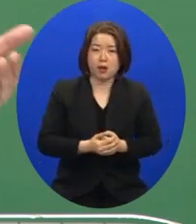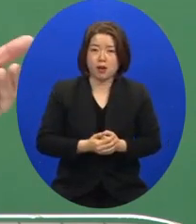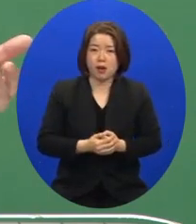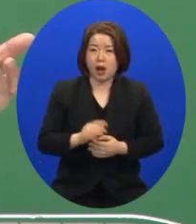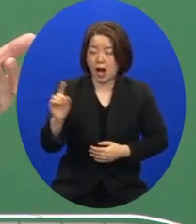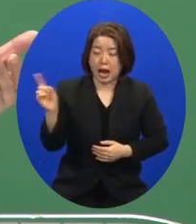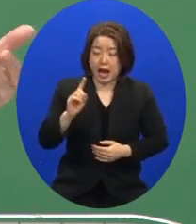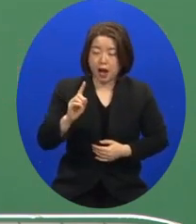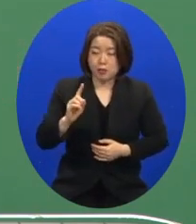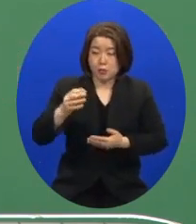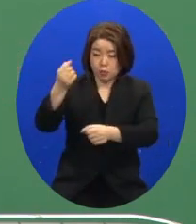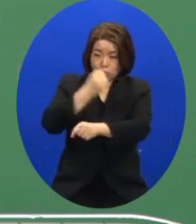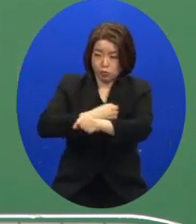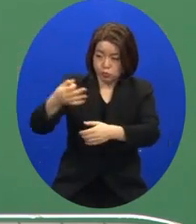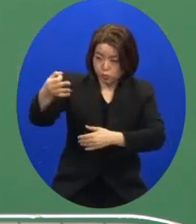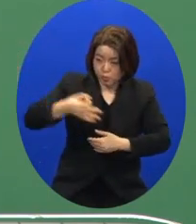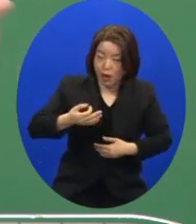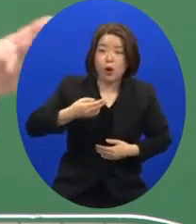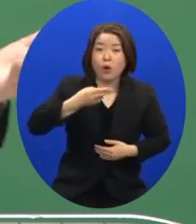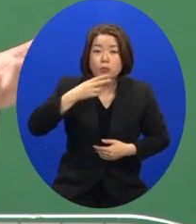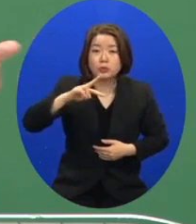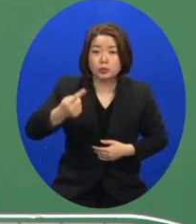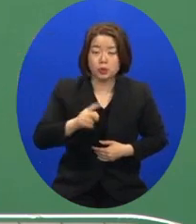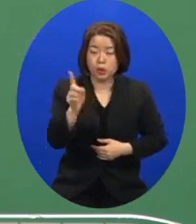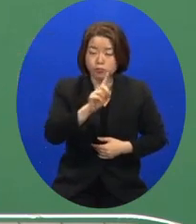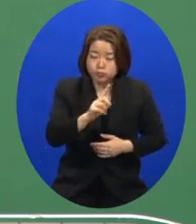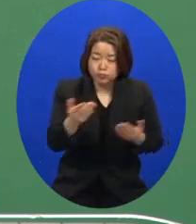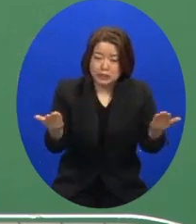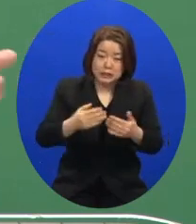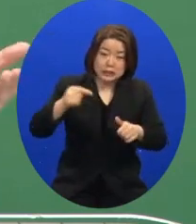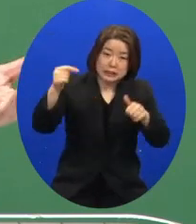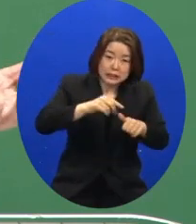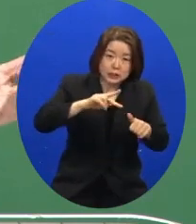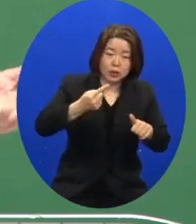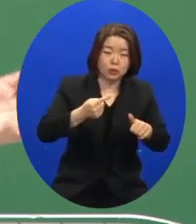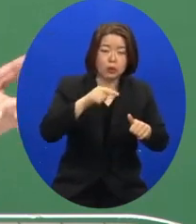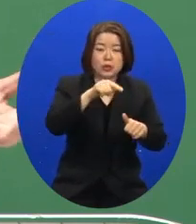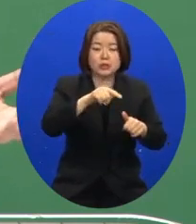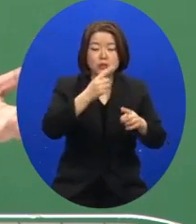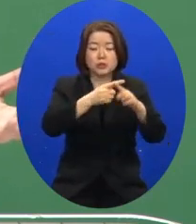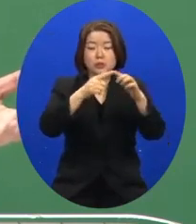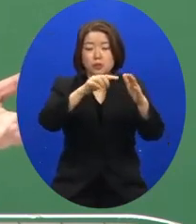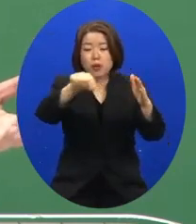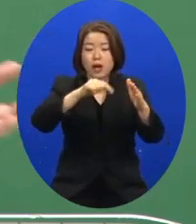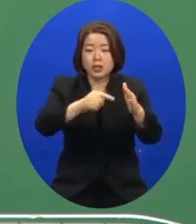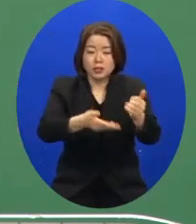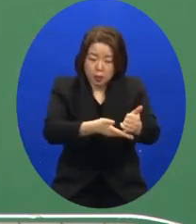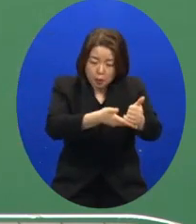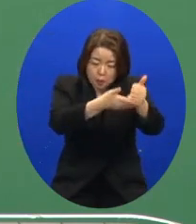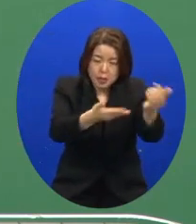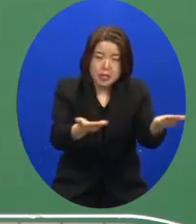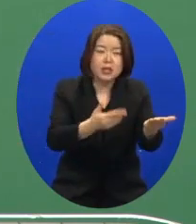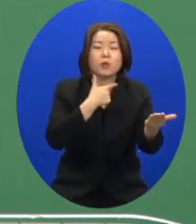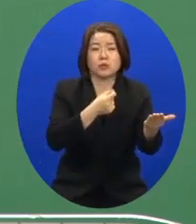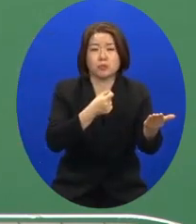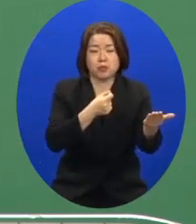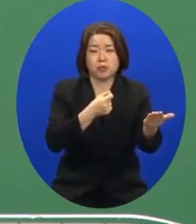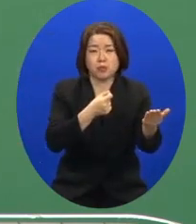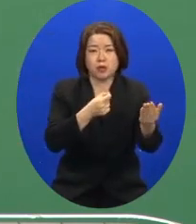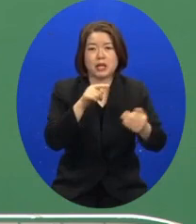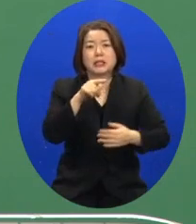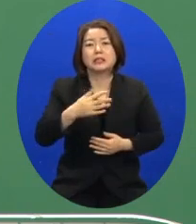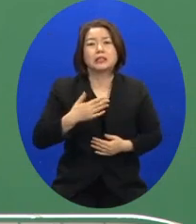어떤 사례비를 받지 않아도 그 교회에서 무슨 일을 지키든지 그 교회에서 섬기고 싶을 거예요. 그것이 제가 가지고